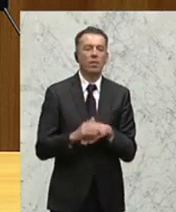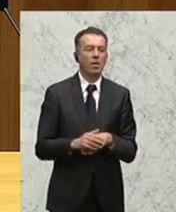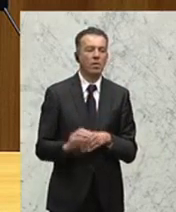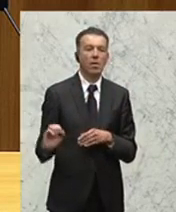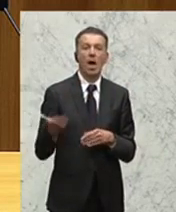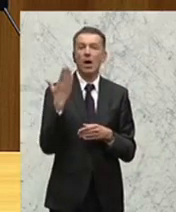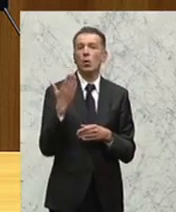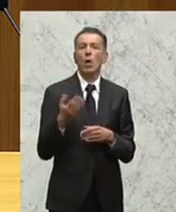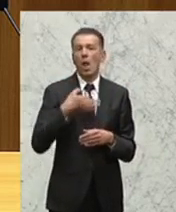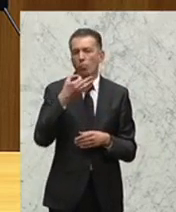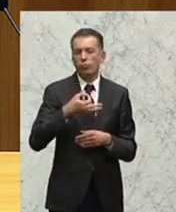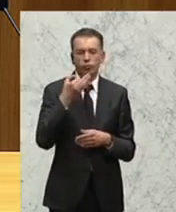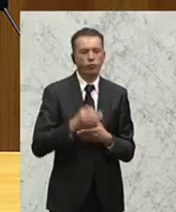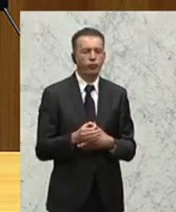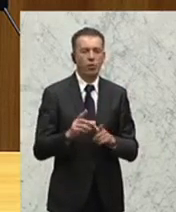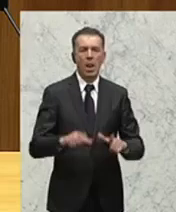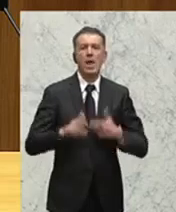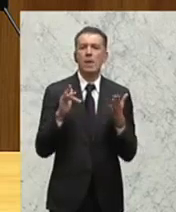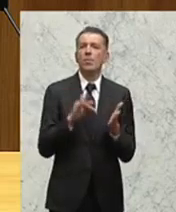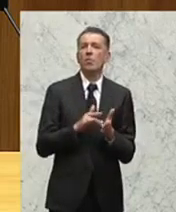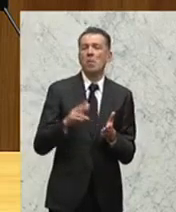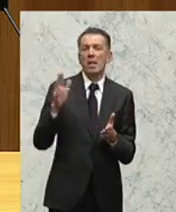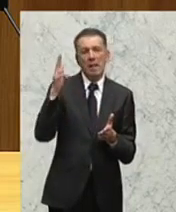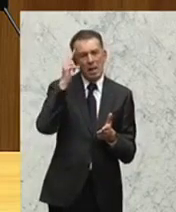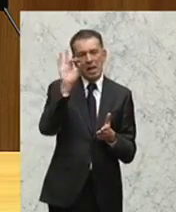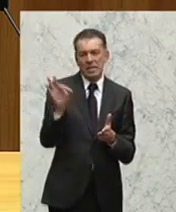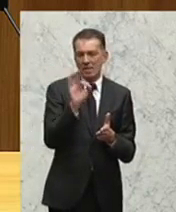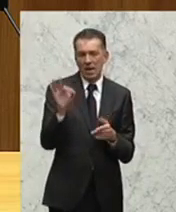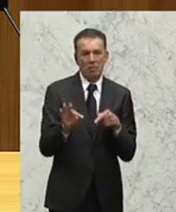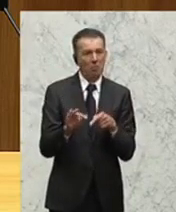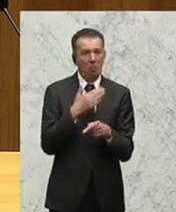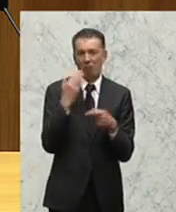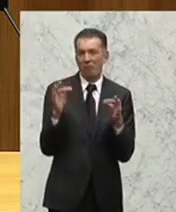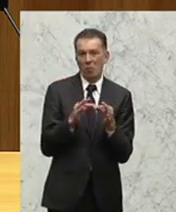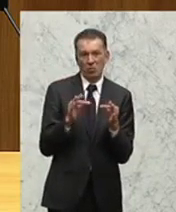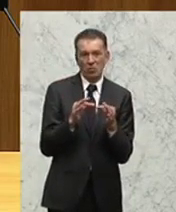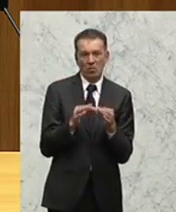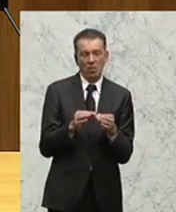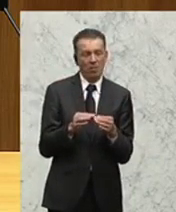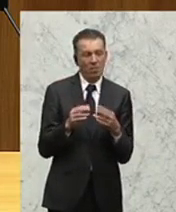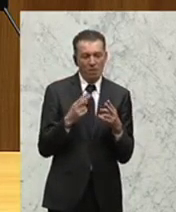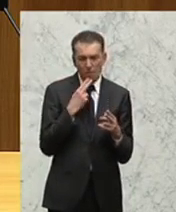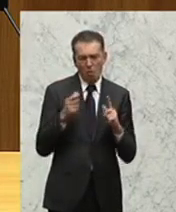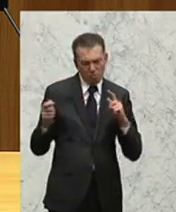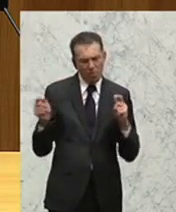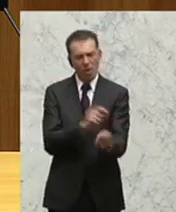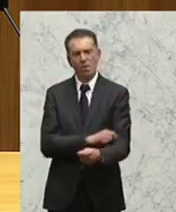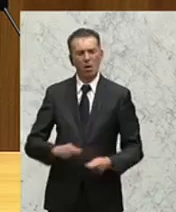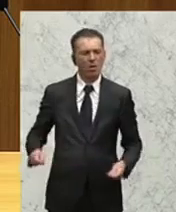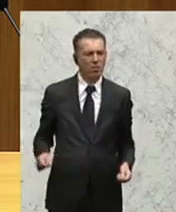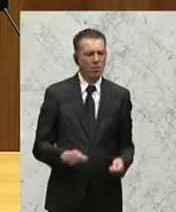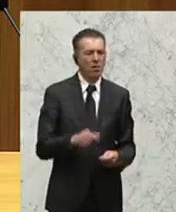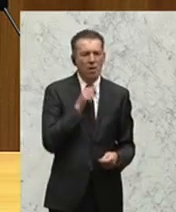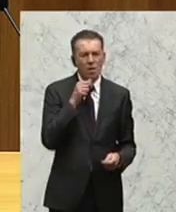ganz aktueller Beitrag, dass nämlich die Lebensmittelkennzeichnung überhaupt nicht funktioniert. Und da wollen wir wirklich endlich was bewegen und nicht